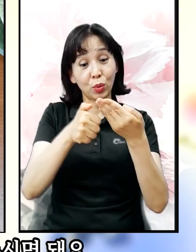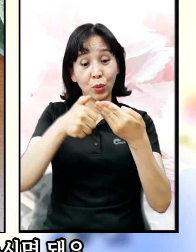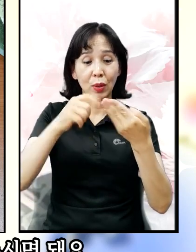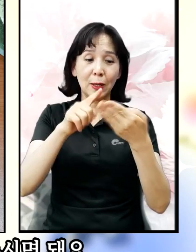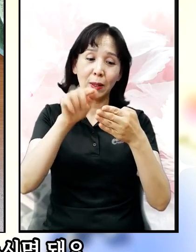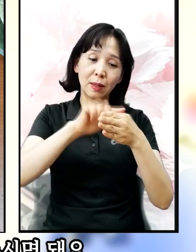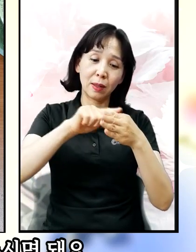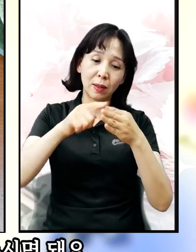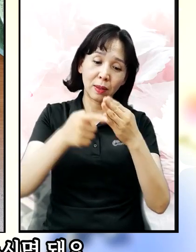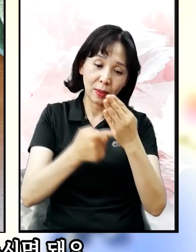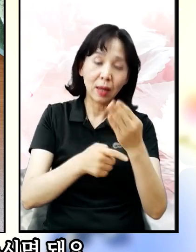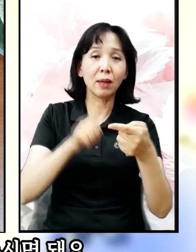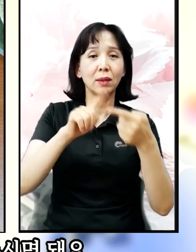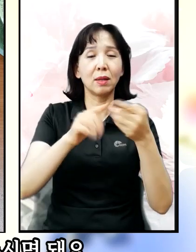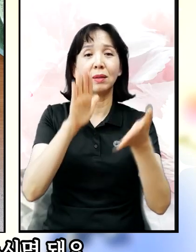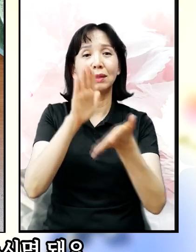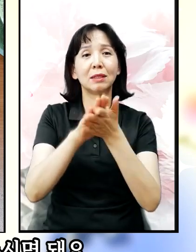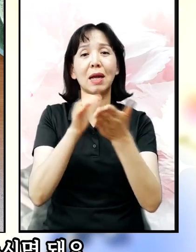살짝